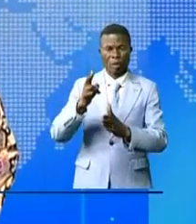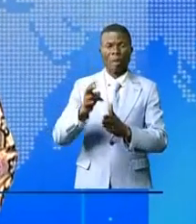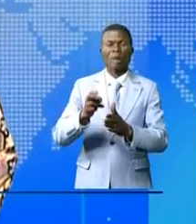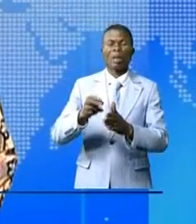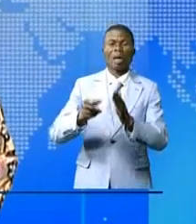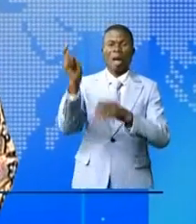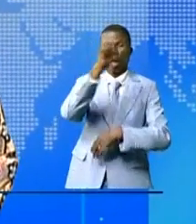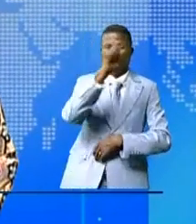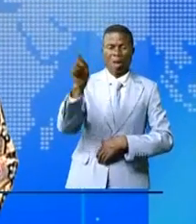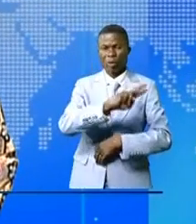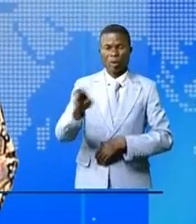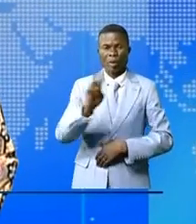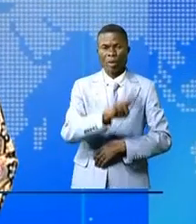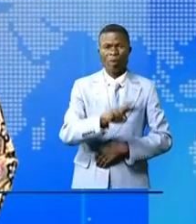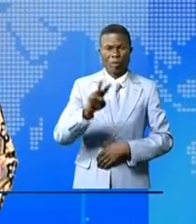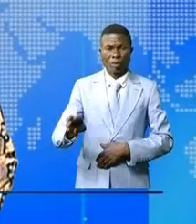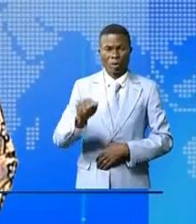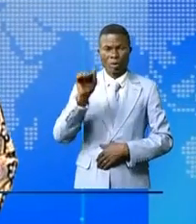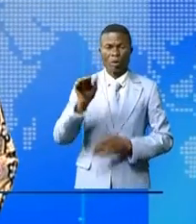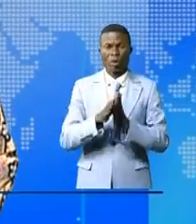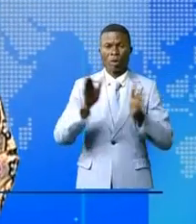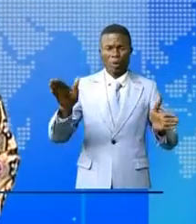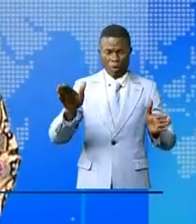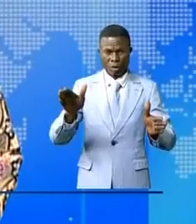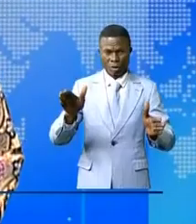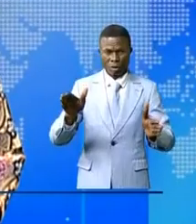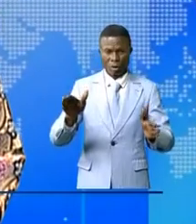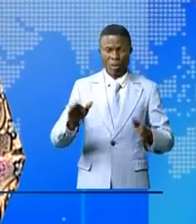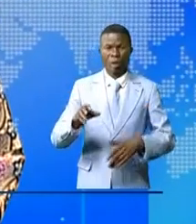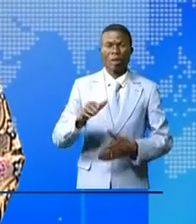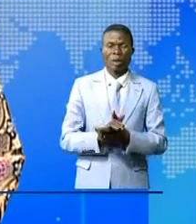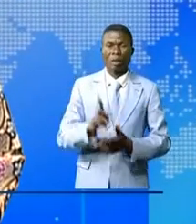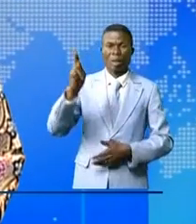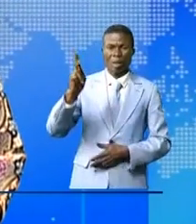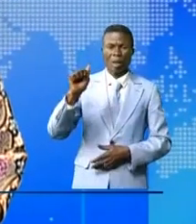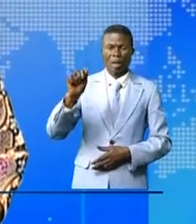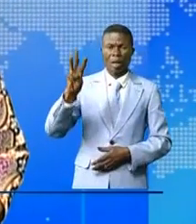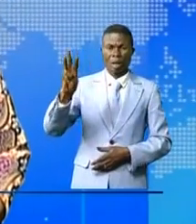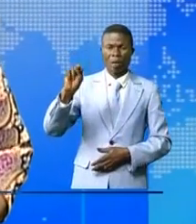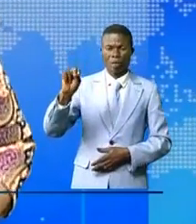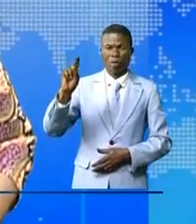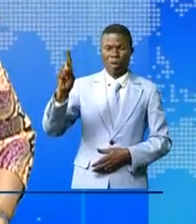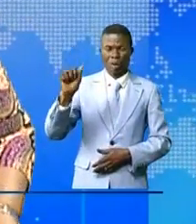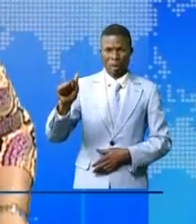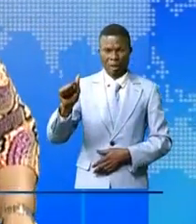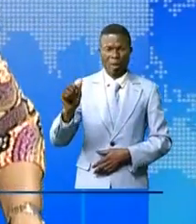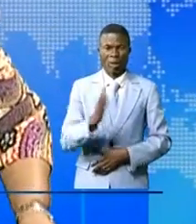le 12 avril 2022, le directeur général Kawanda Walwom Jeanne